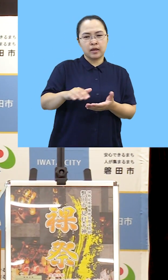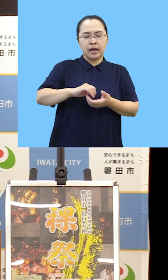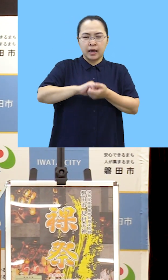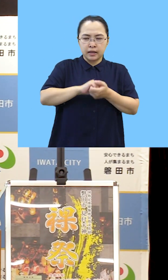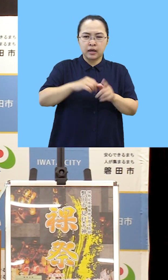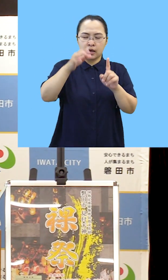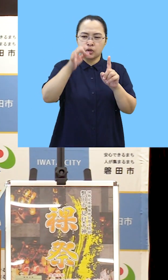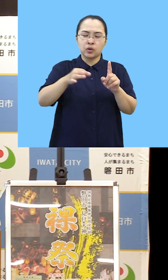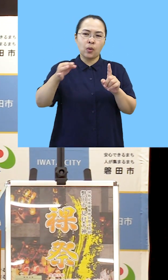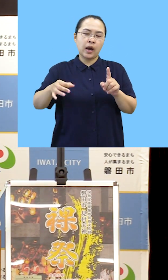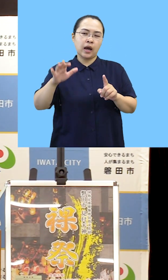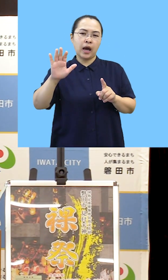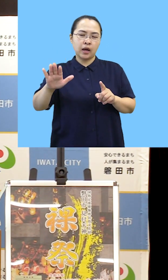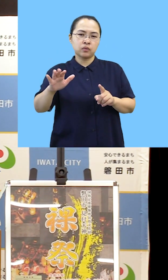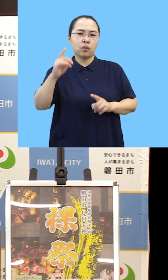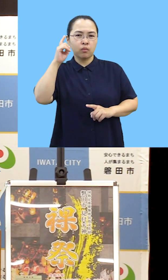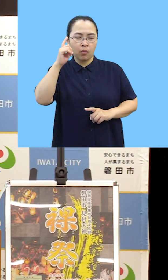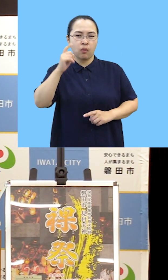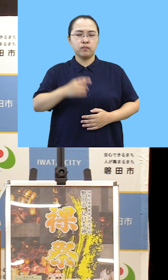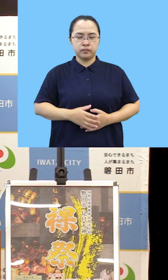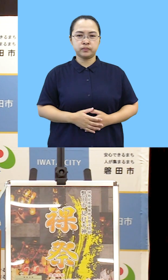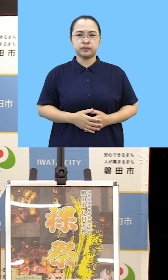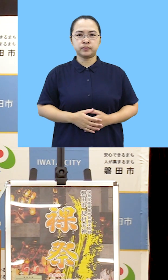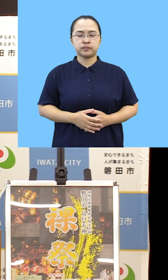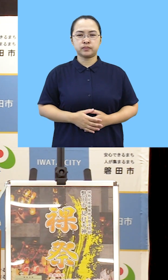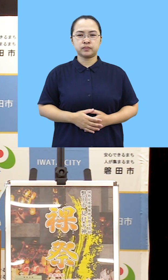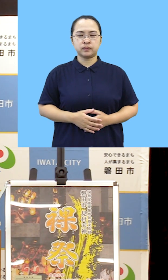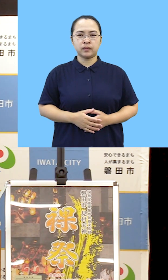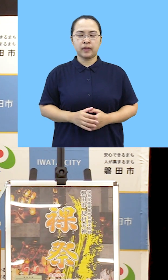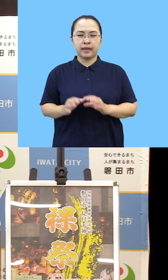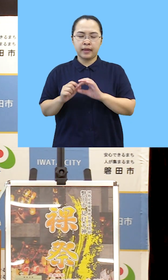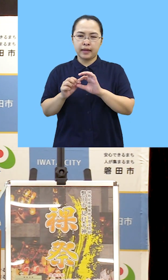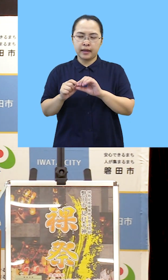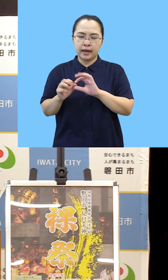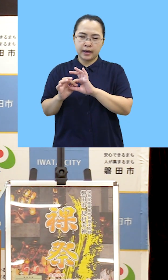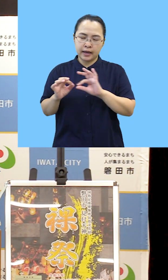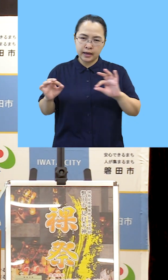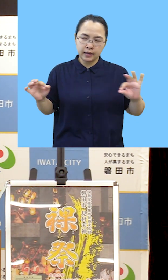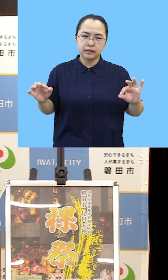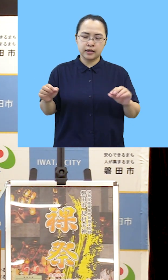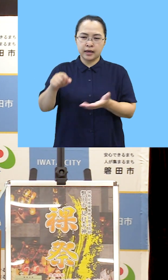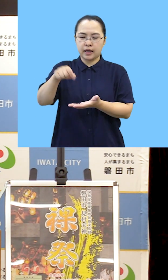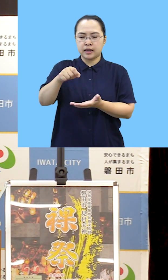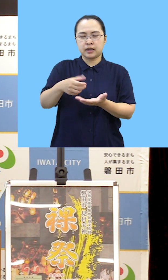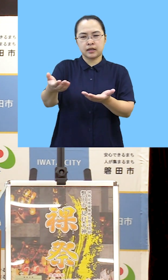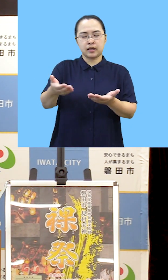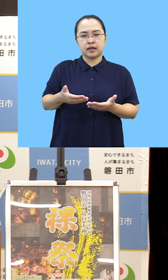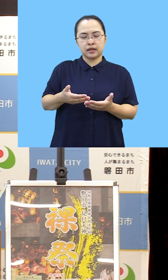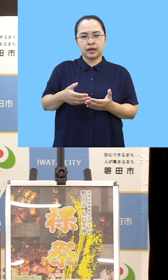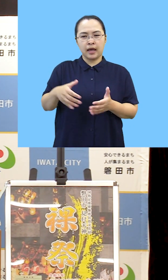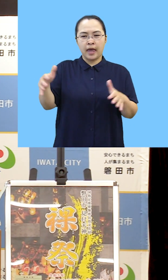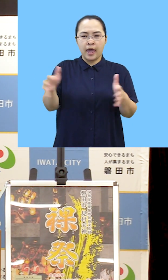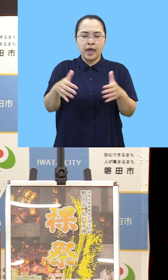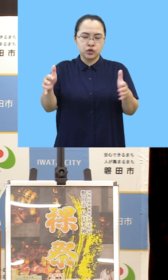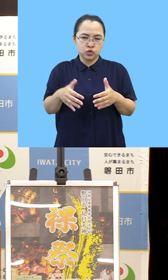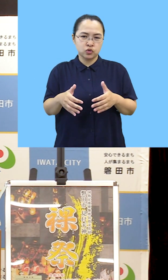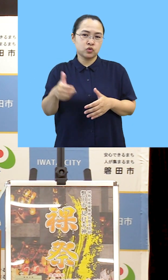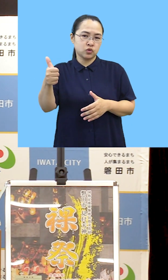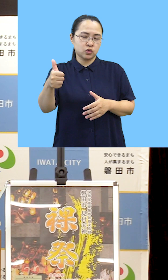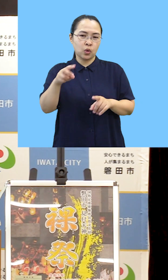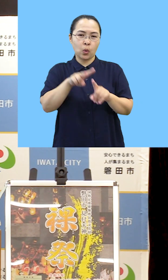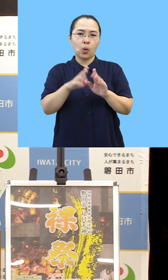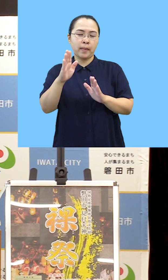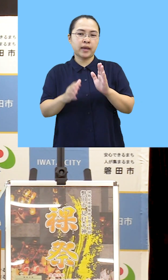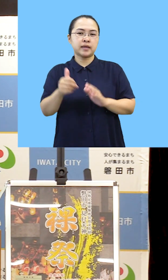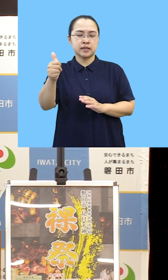される日が来るんじゃないかなというふうに思っております。長年ですね、これ書いていただいて編集し続けていただきました小林さん